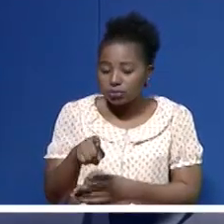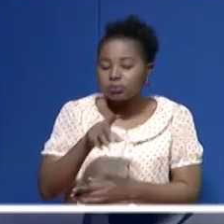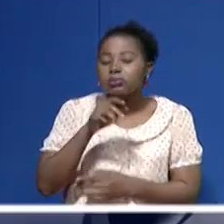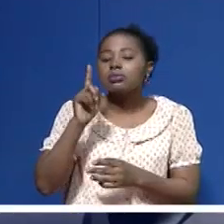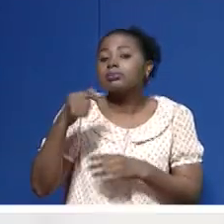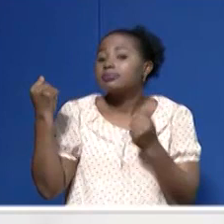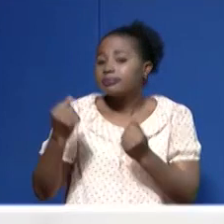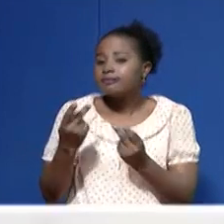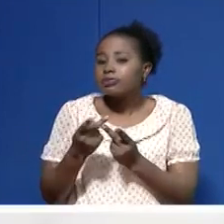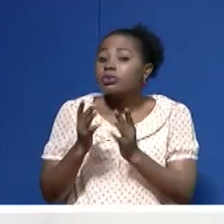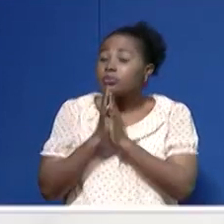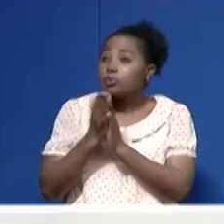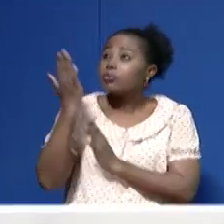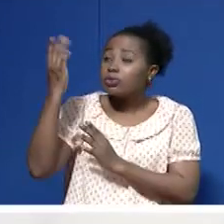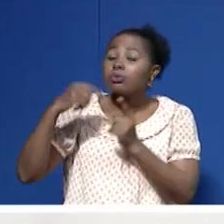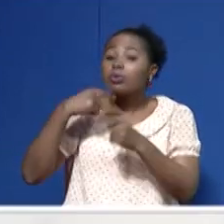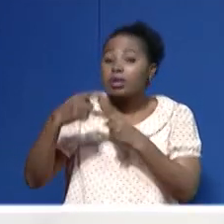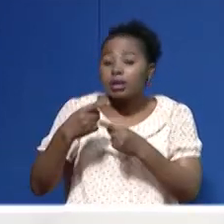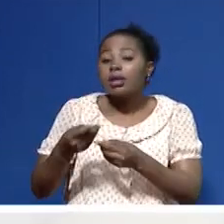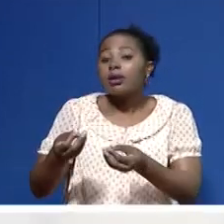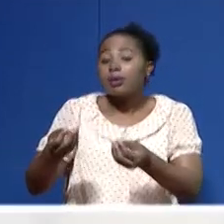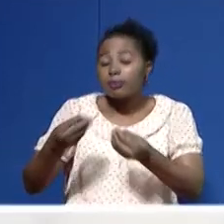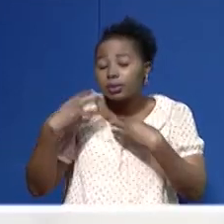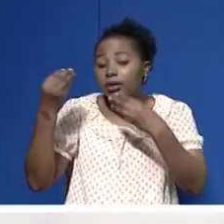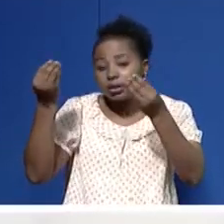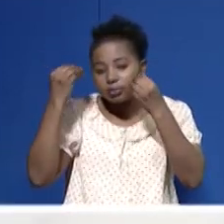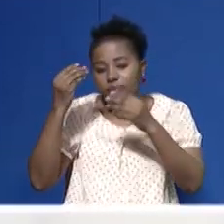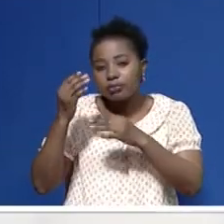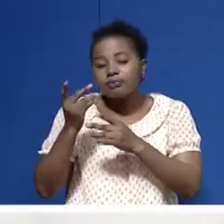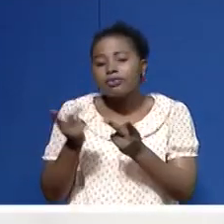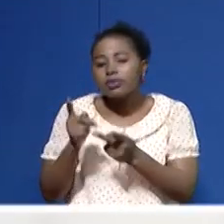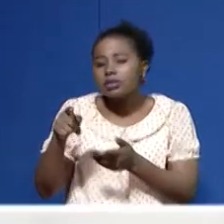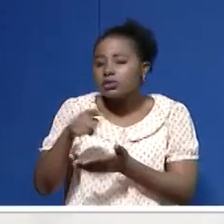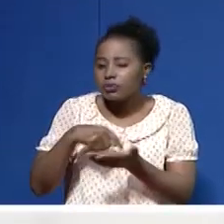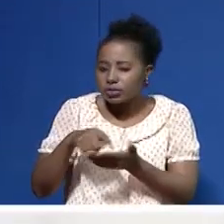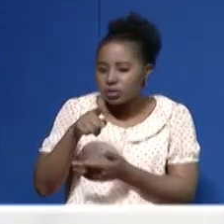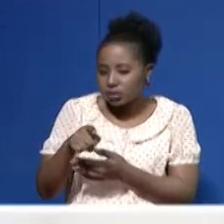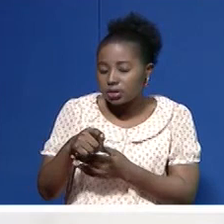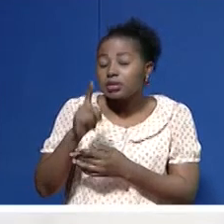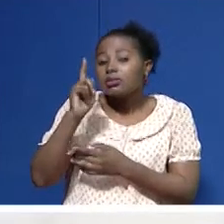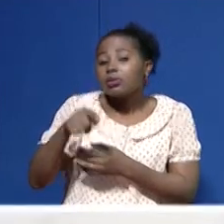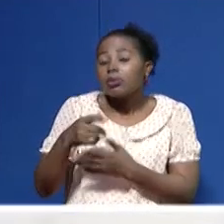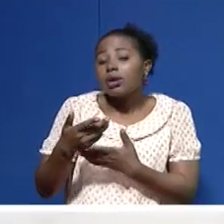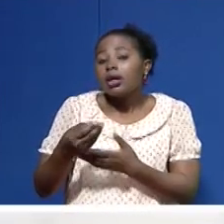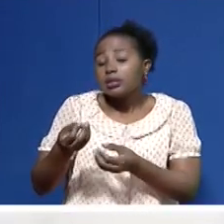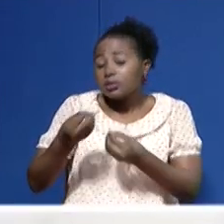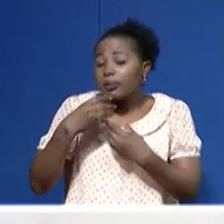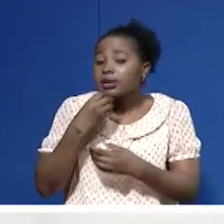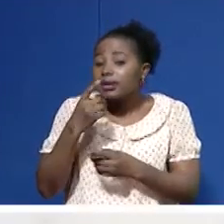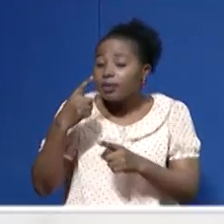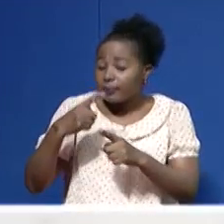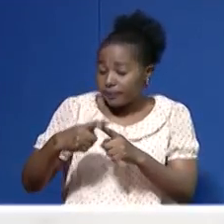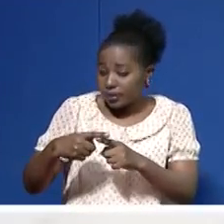na tunamshukuru Mungu, na tunaendelea kuelimishana na hizo ofisi za international students zimekuwa zikitu update mara kwa